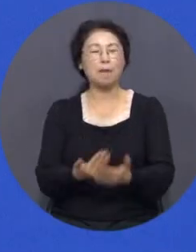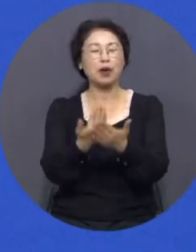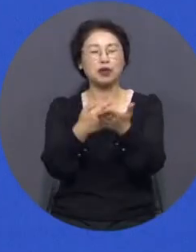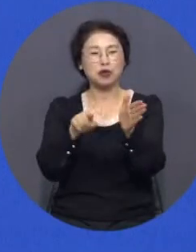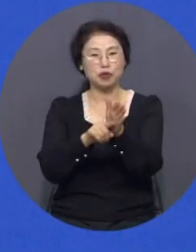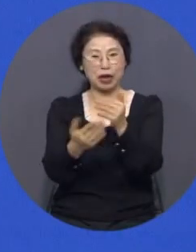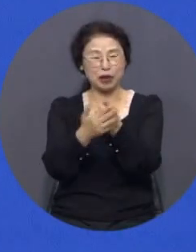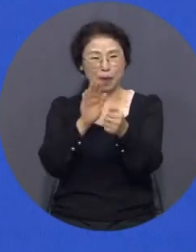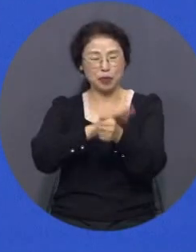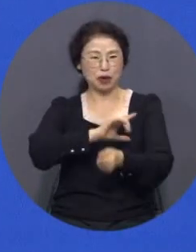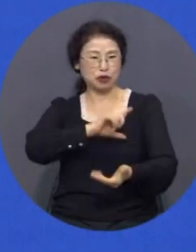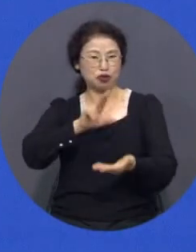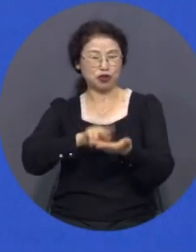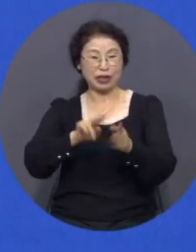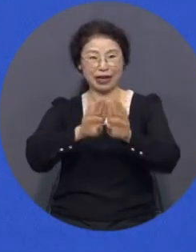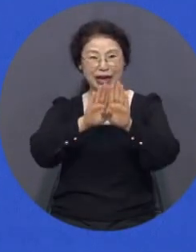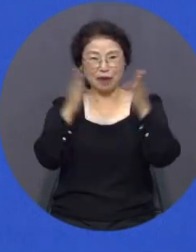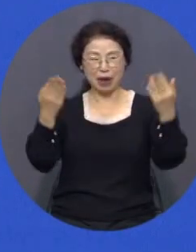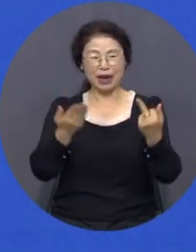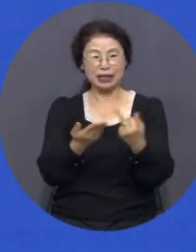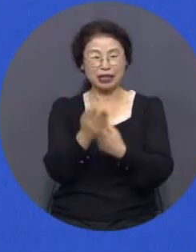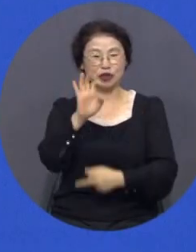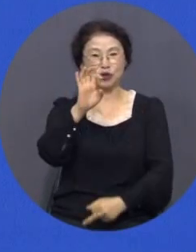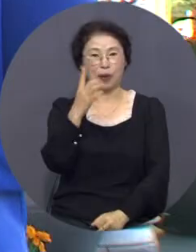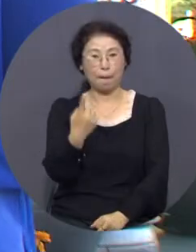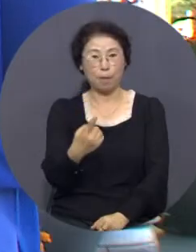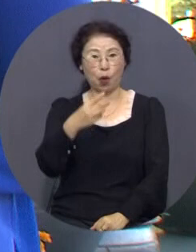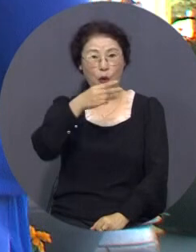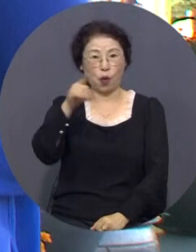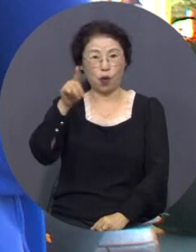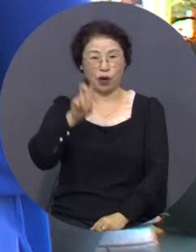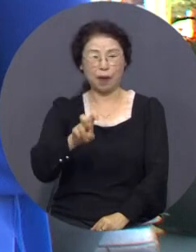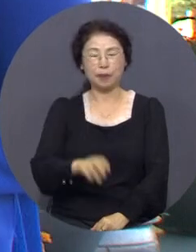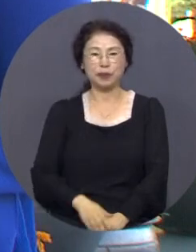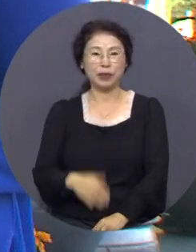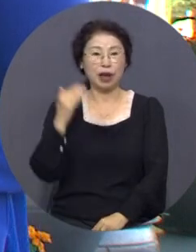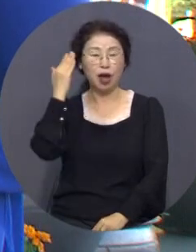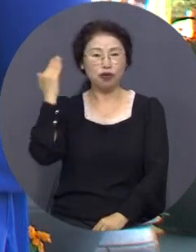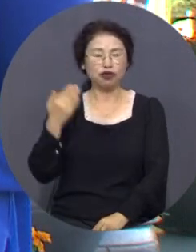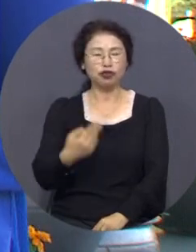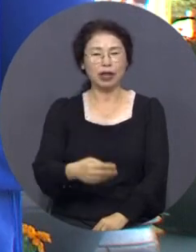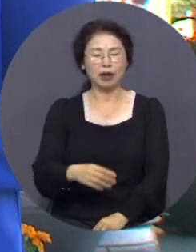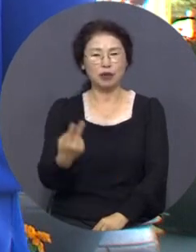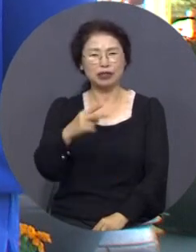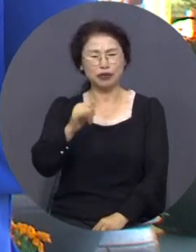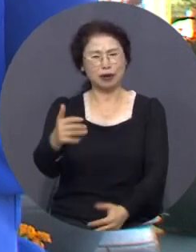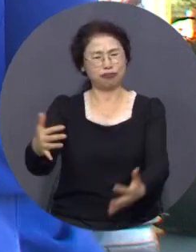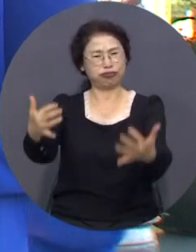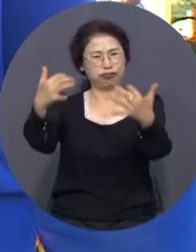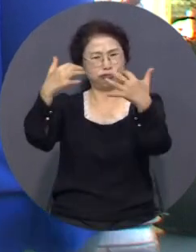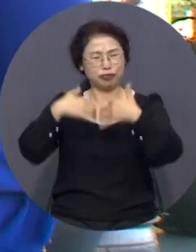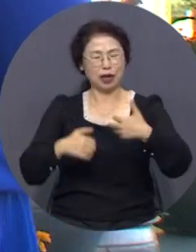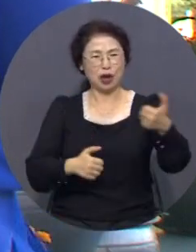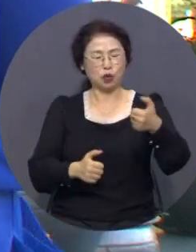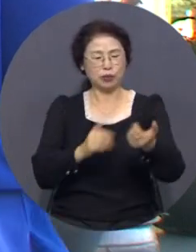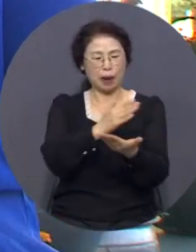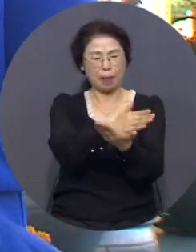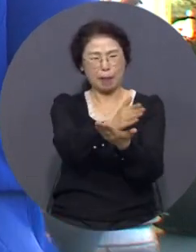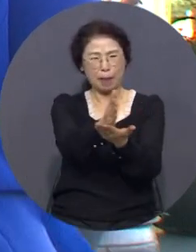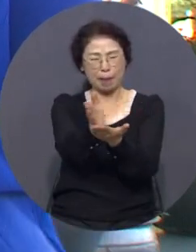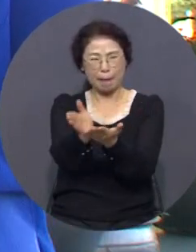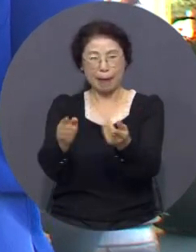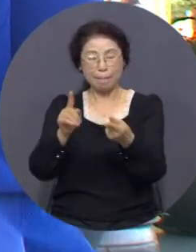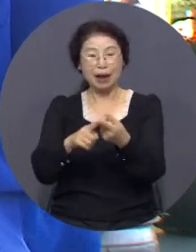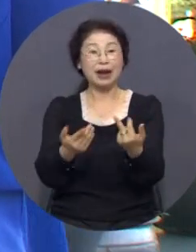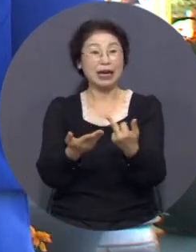협력이라는 대주제로 개막한 제주 포럼. 국내외 인사 2천여 명이 참가해 50여 개 세션으로 진행되는